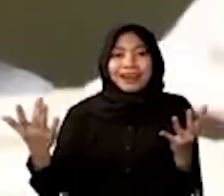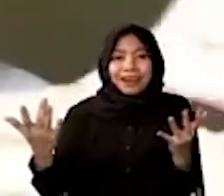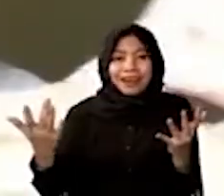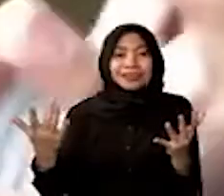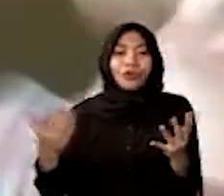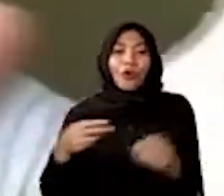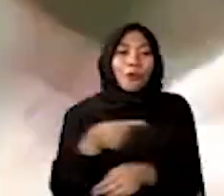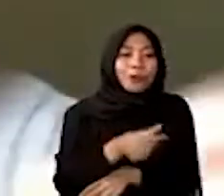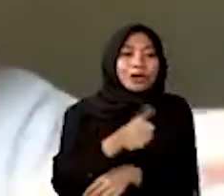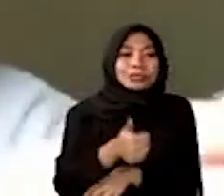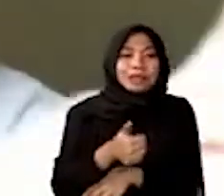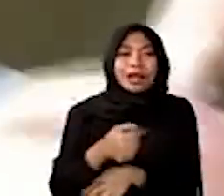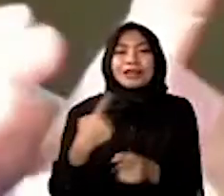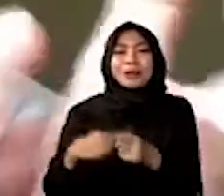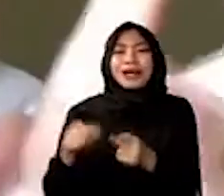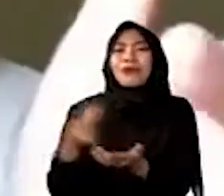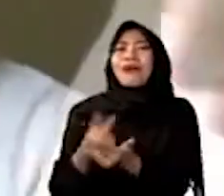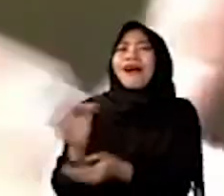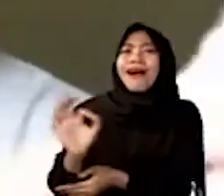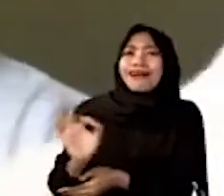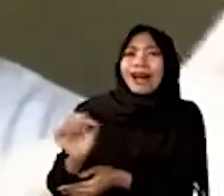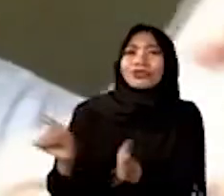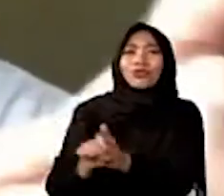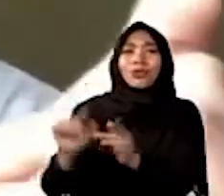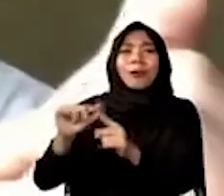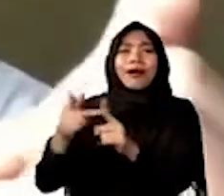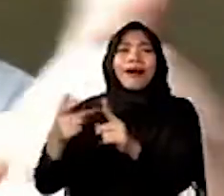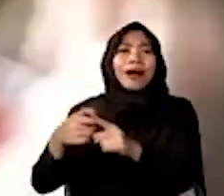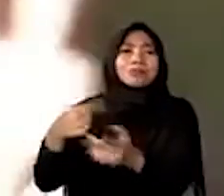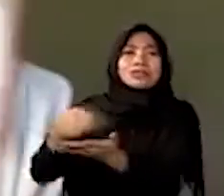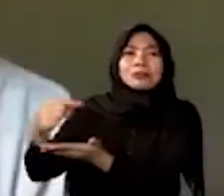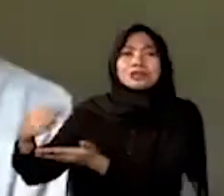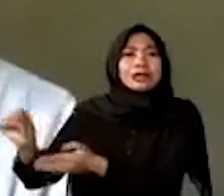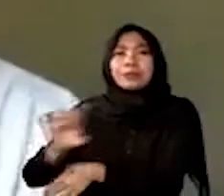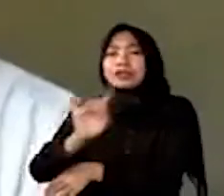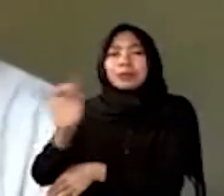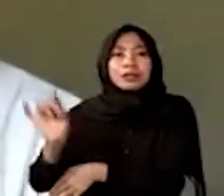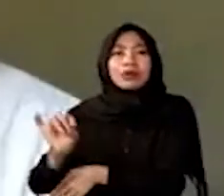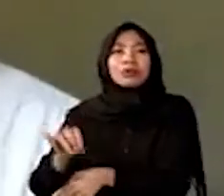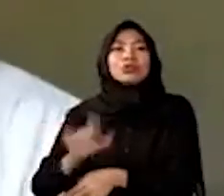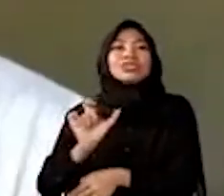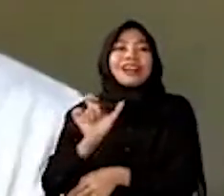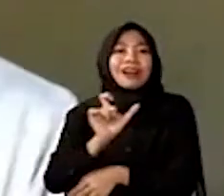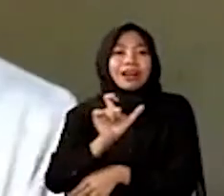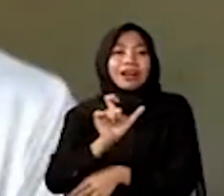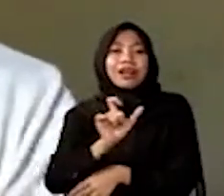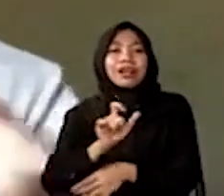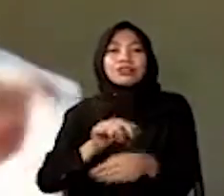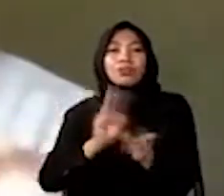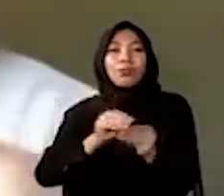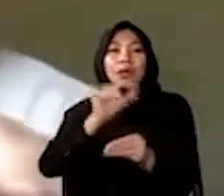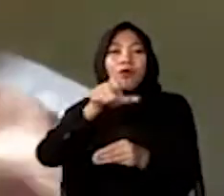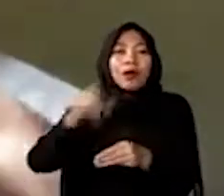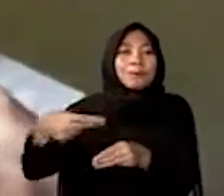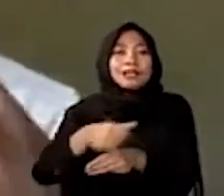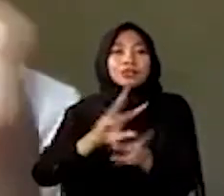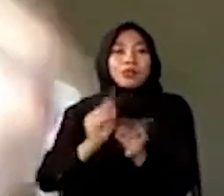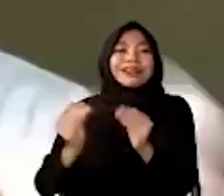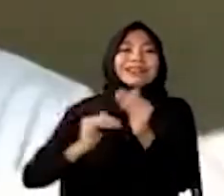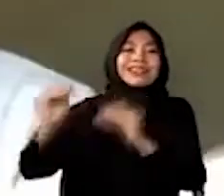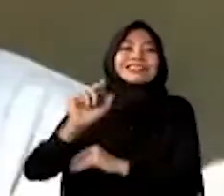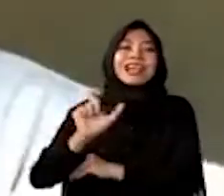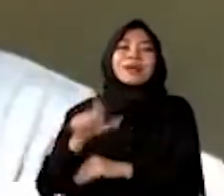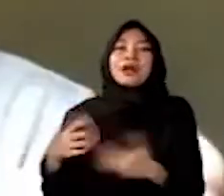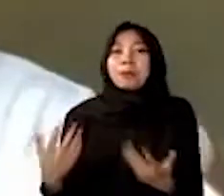mata pencarian ada yang di PHK dan lain sebagainya seperti itu lalu yang kedua ke Pak Doni sejauh mana koordinasi